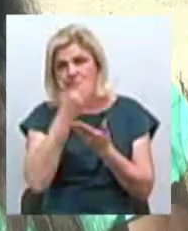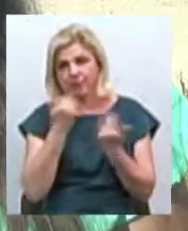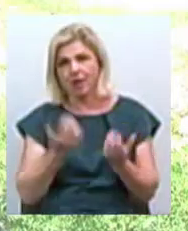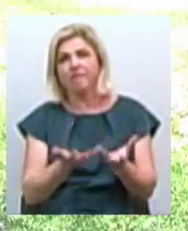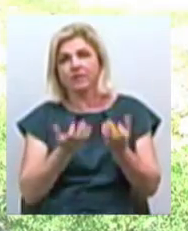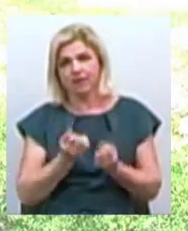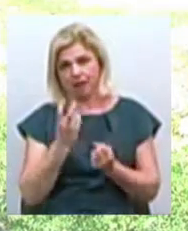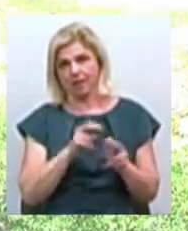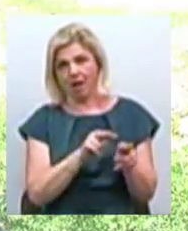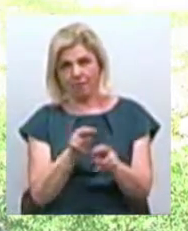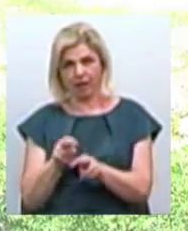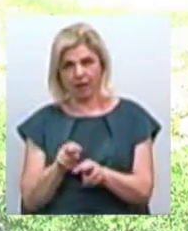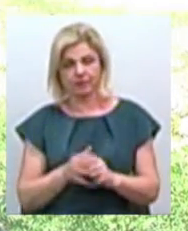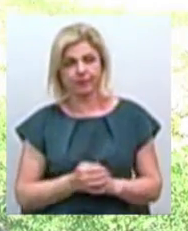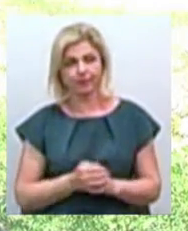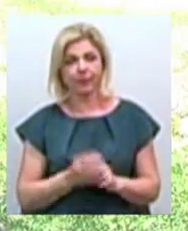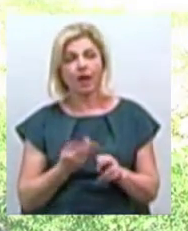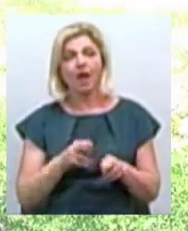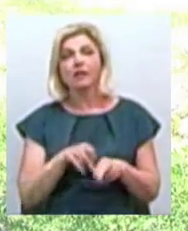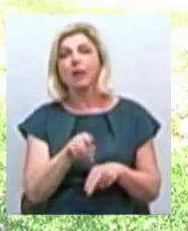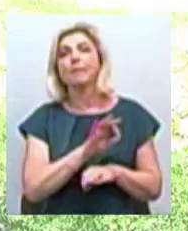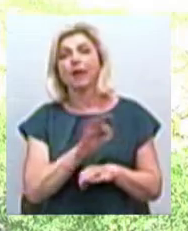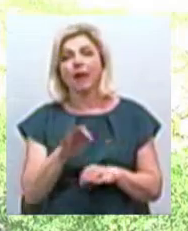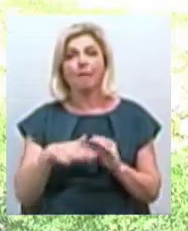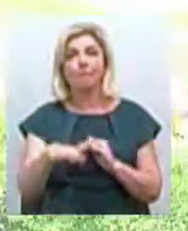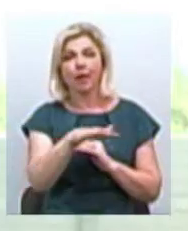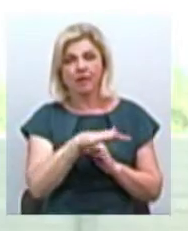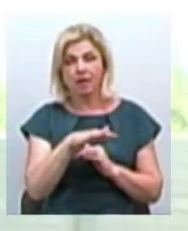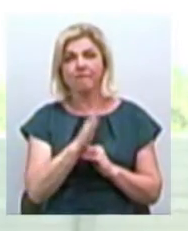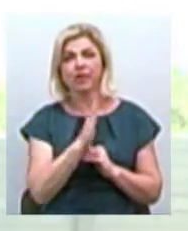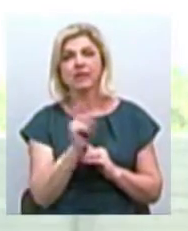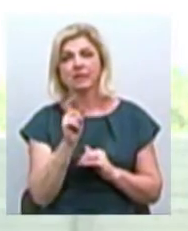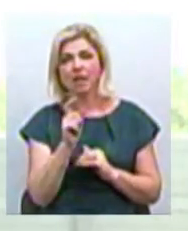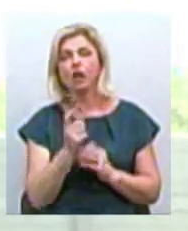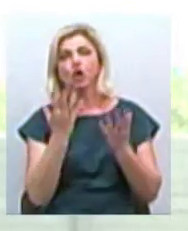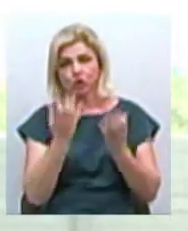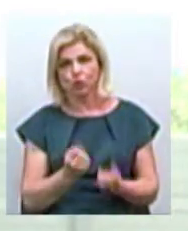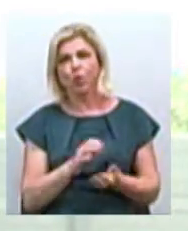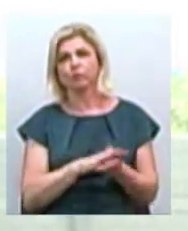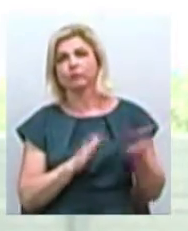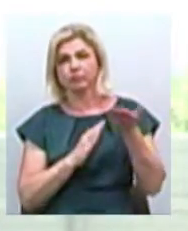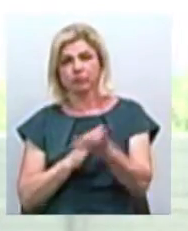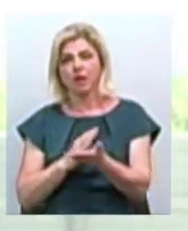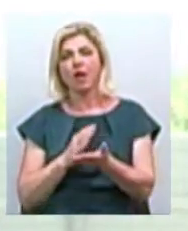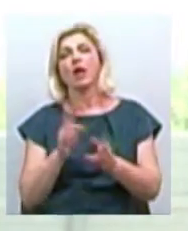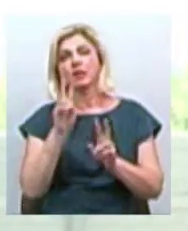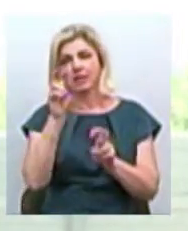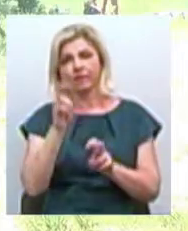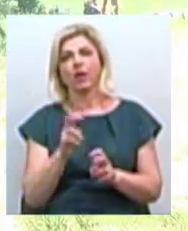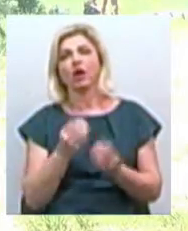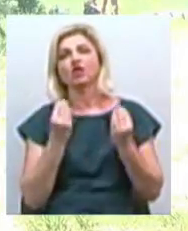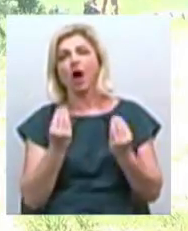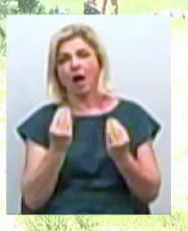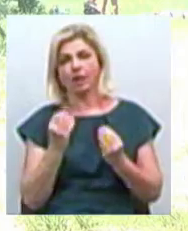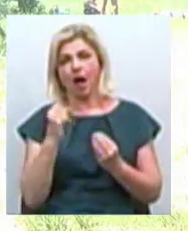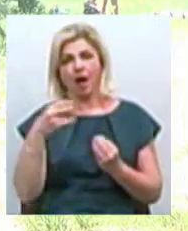баланс. Співавтор проєкту «Шикарний волейбольний майданчик» Олексій Зєліков цьогоріч подав ще один проєкт під назвою «Шикарна алея на шикарному